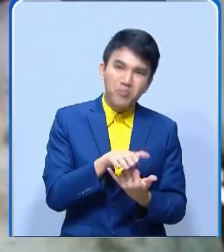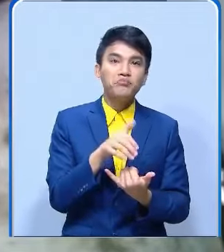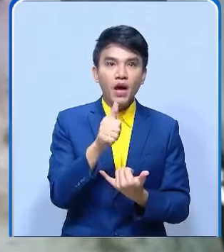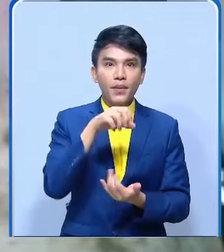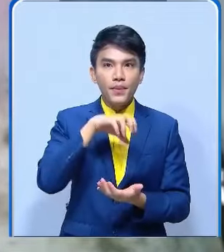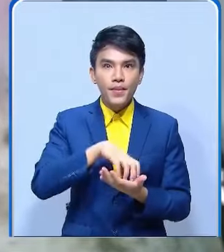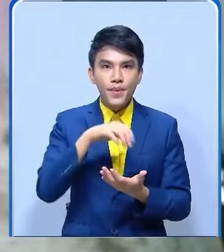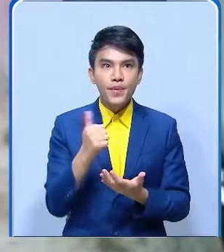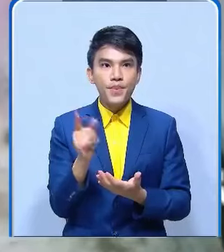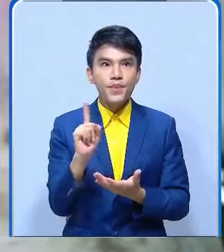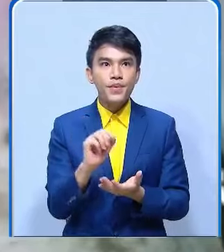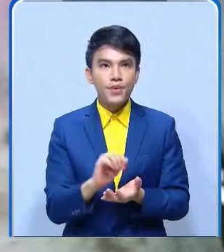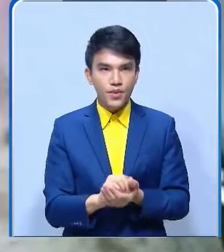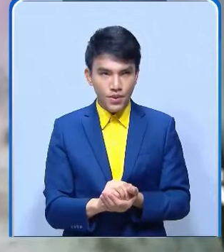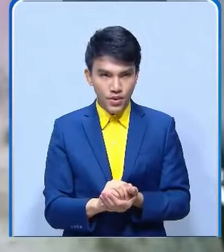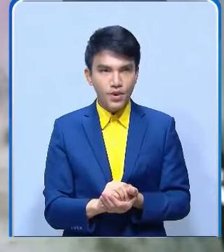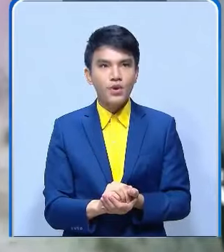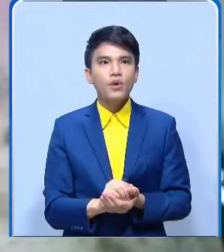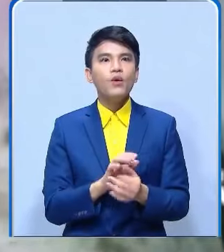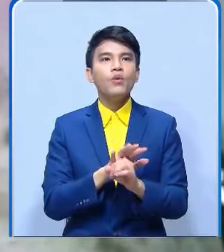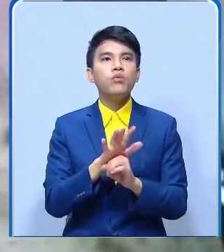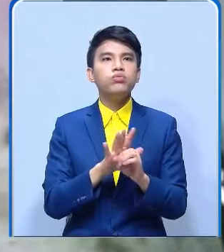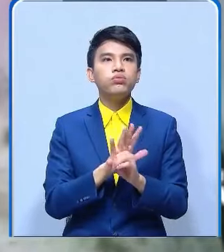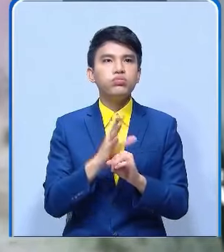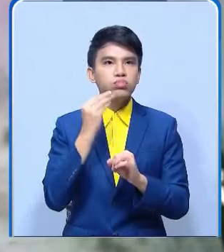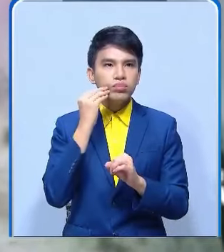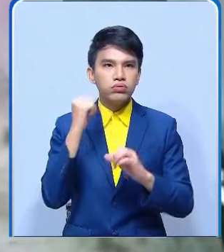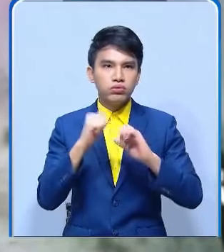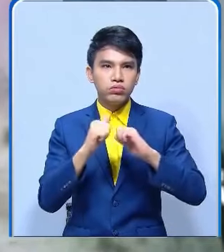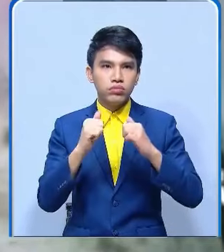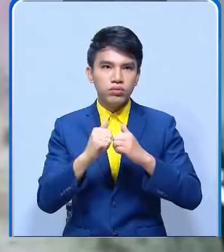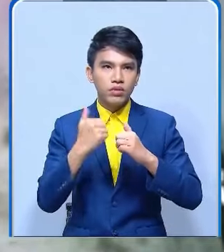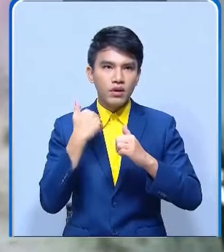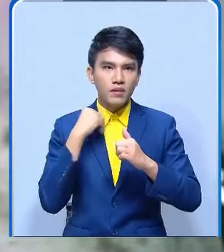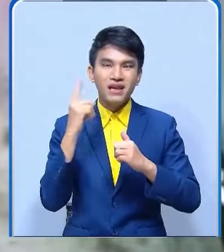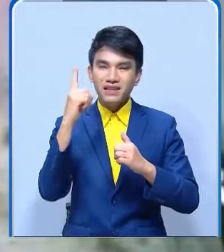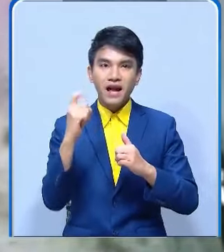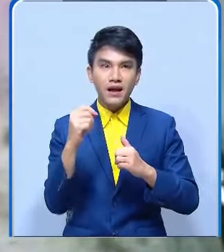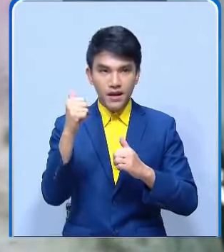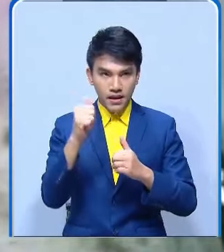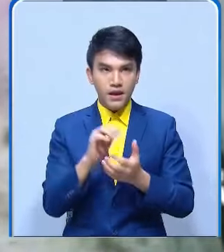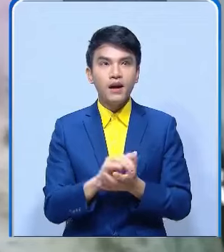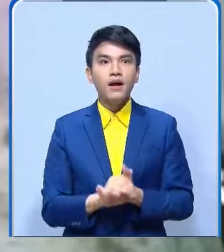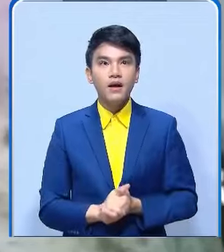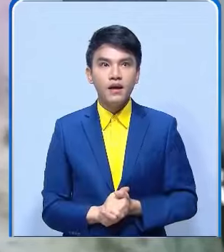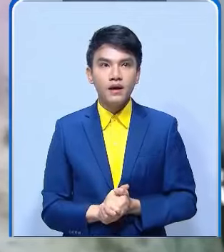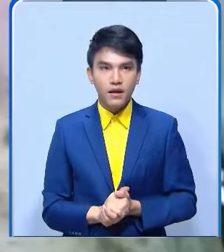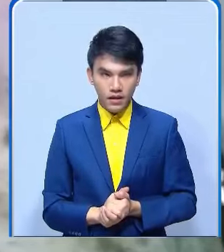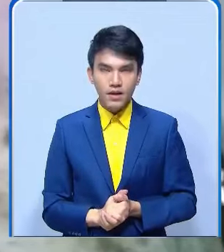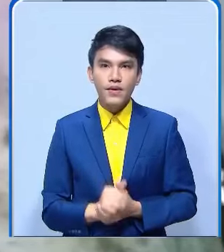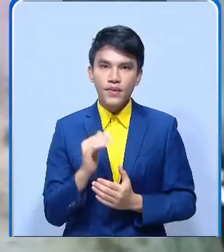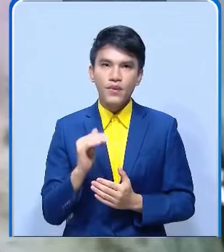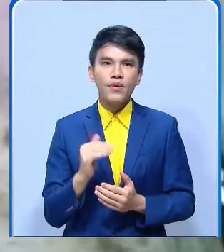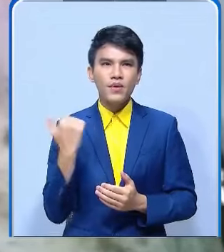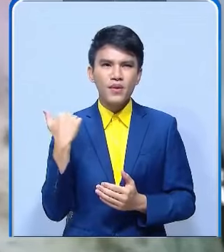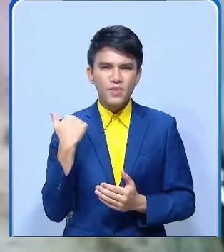ะห์ดีอีกอย่างก็คือรั้วมันไม่สูงมาก ค่ะ หลายบ้านที่มีปัญหาทับขนาดตายเลยนะ ใช่ ก ็ คือรั้วถูกสูงท่วมหัว